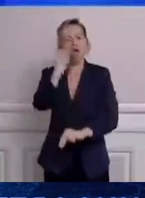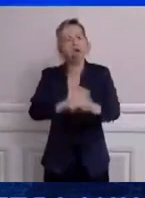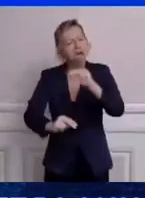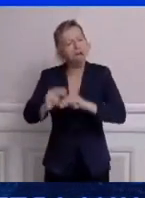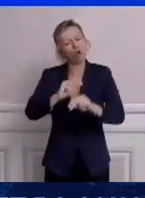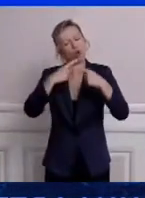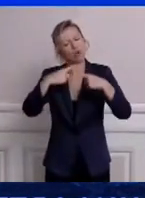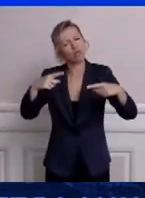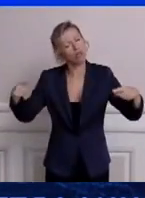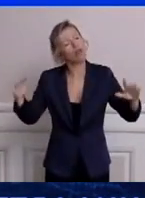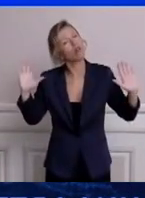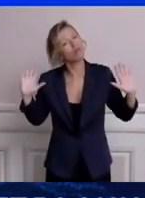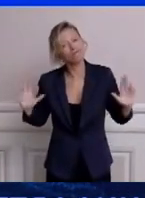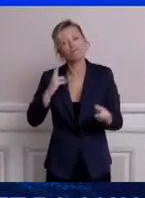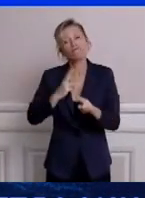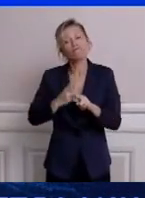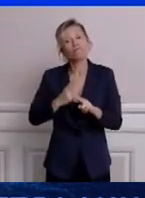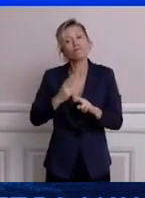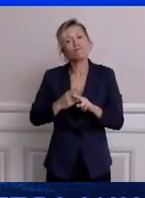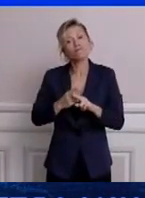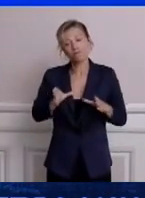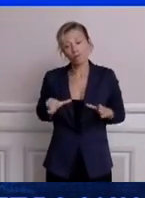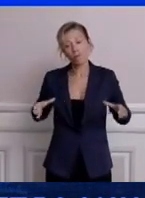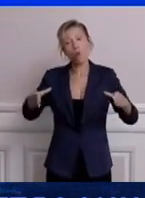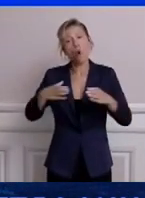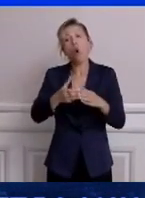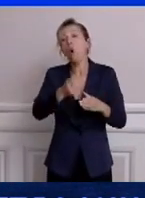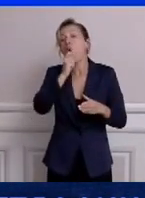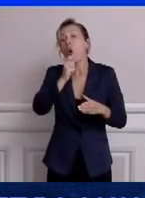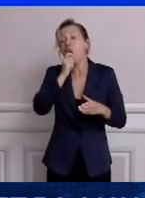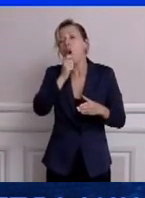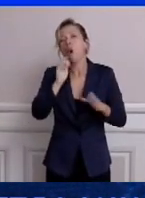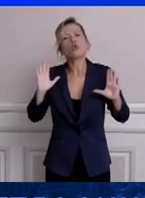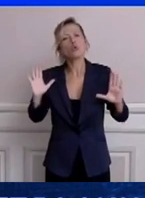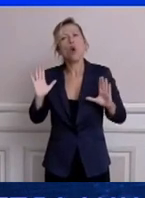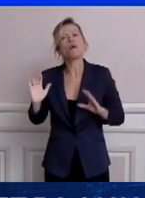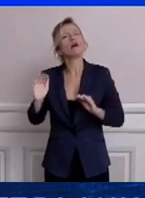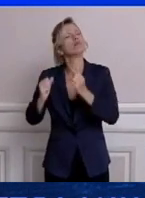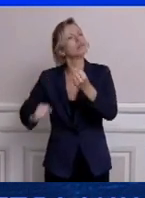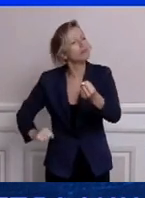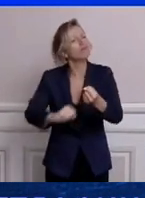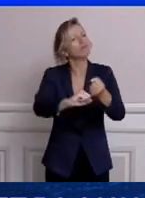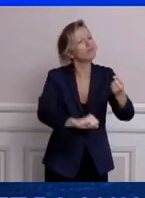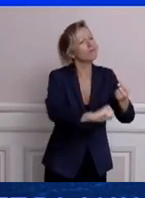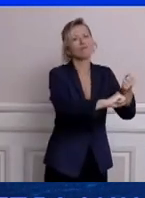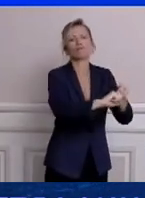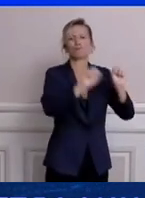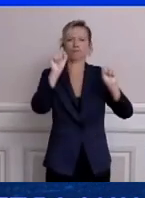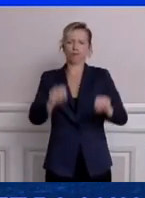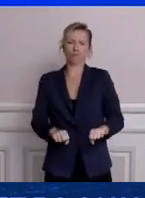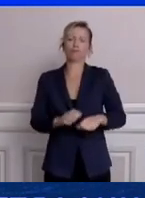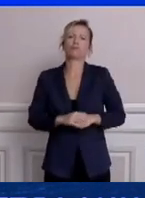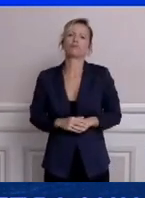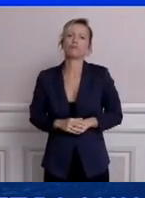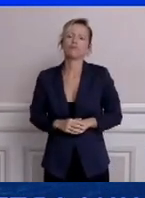των πραγμάτων, ο ρόλος του κόμματος, της στήριξης του κόμματος, είναι πολύ πιο χαλαρός. Άρα, αυτή η επιλογή